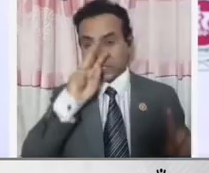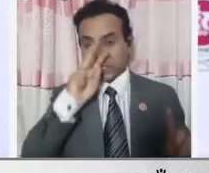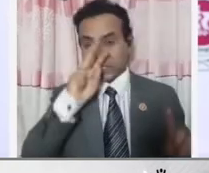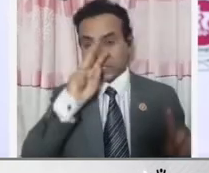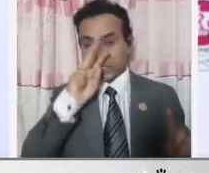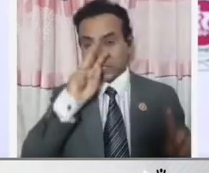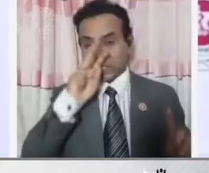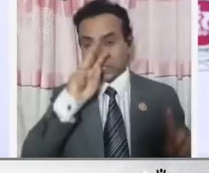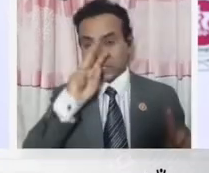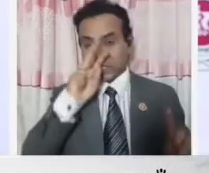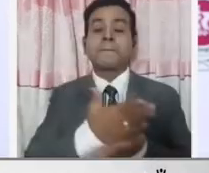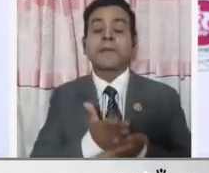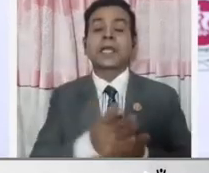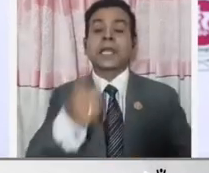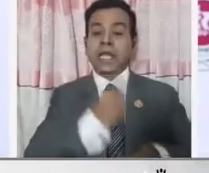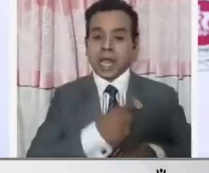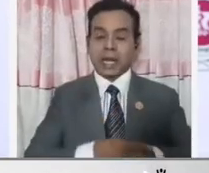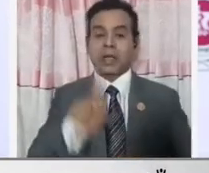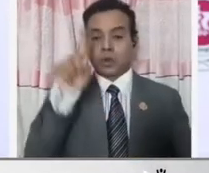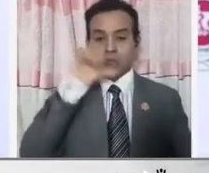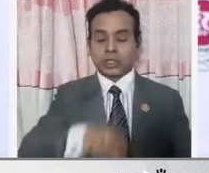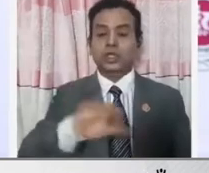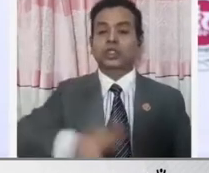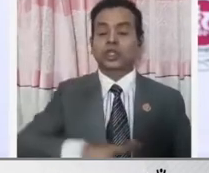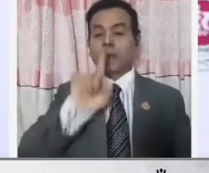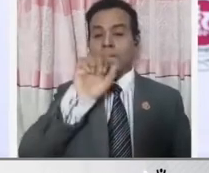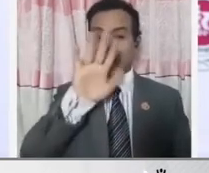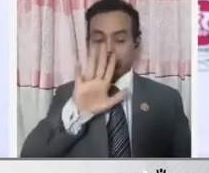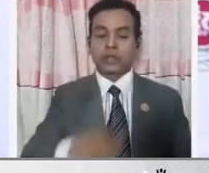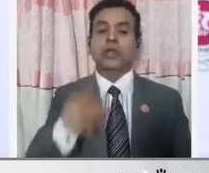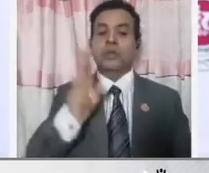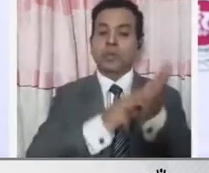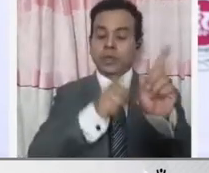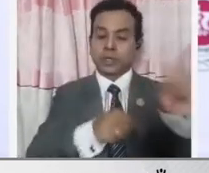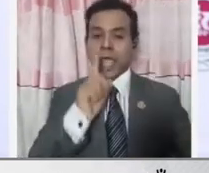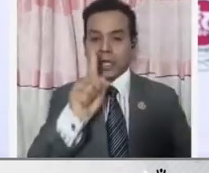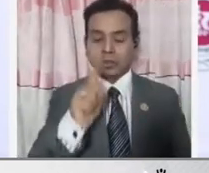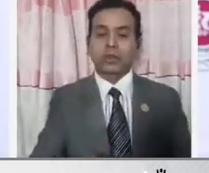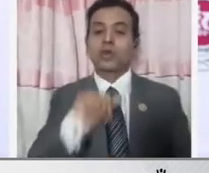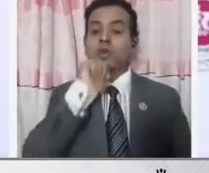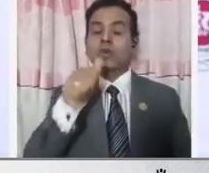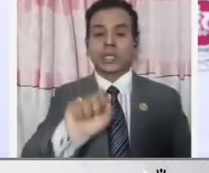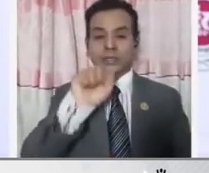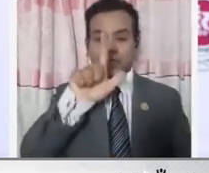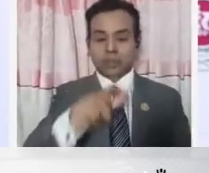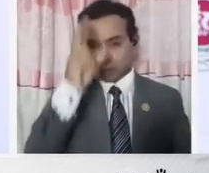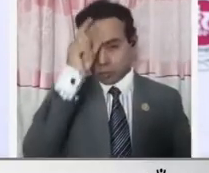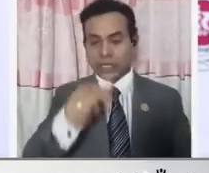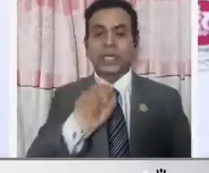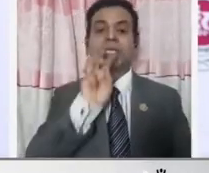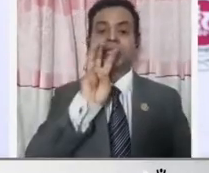এ পর্যন্ত বিভাগওয়ারি মৃত্যুর সংখ্যা পাওয়া গেছে ঢাকা বিভাগে ১,১৯৫ জন,